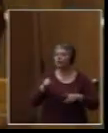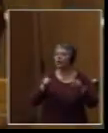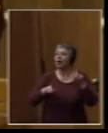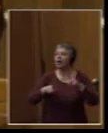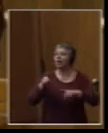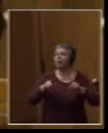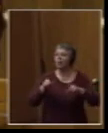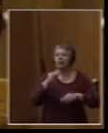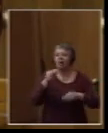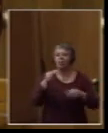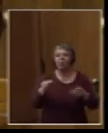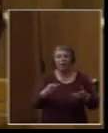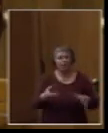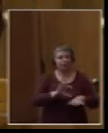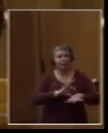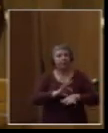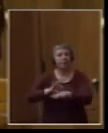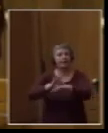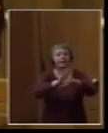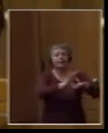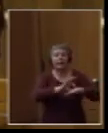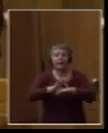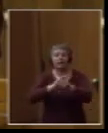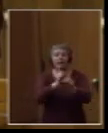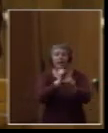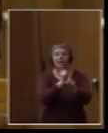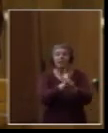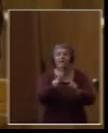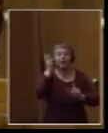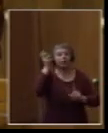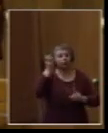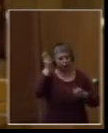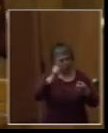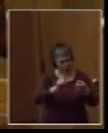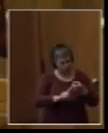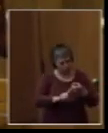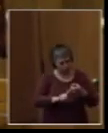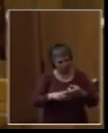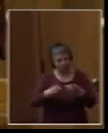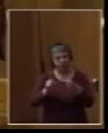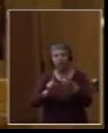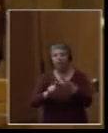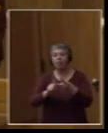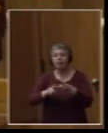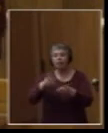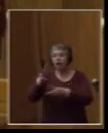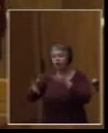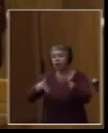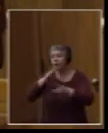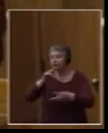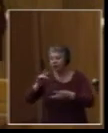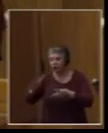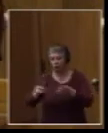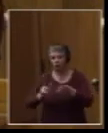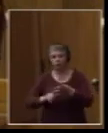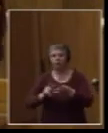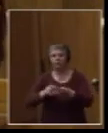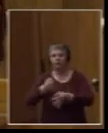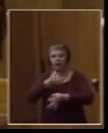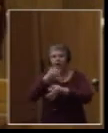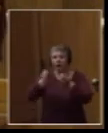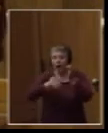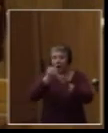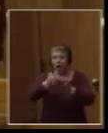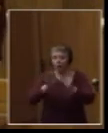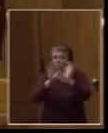με ειδικές γνώσεις για άτομα με αναπηρία, νοηματική, συστήματα ακουστικής αφήγησης, ειδικά προγράμματα